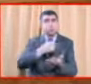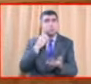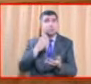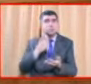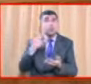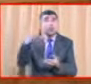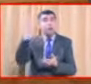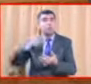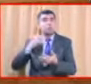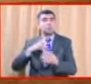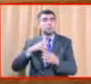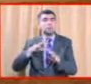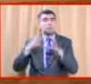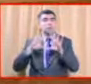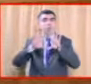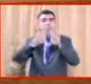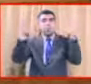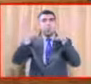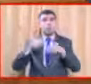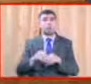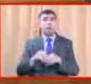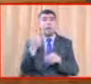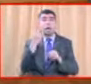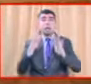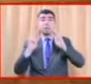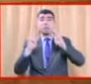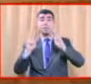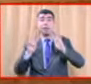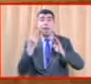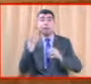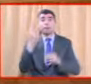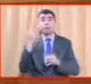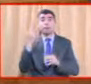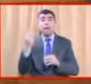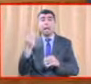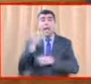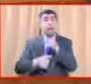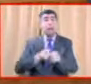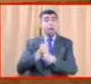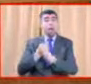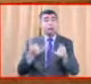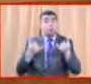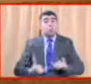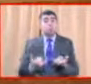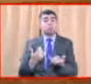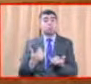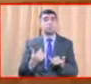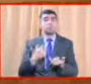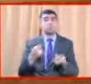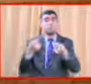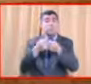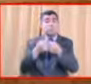الأقمار الفيسات. ومن 2008 ل 2013 اللي وصلنا له الان، وهو